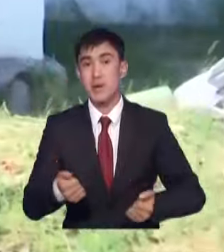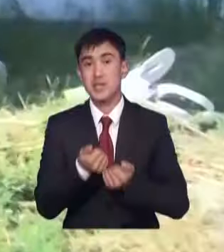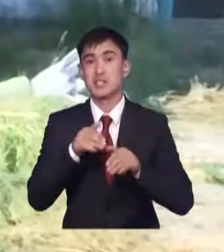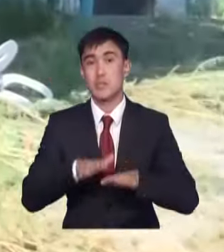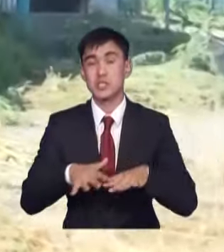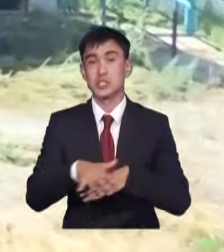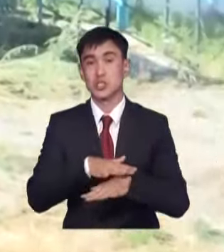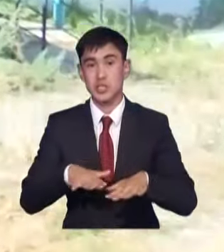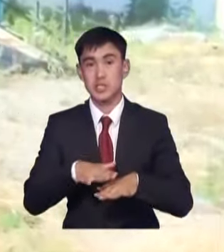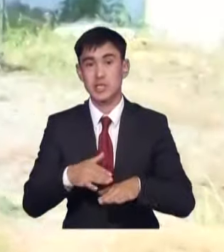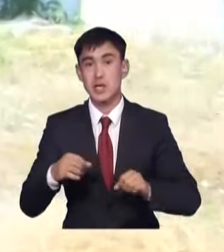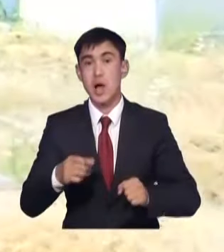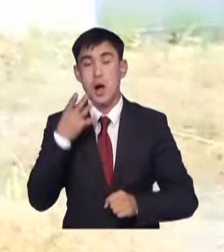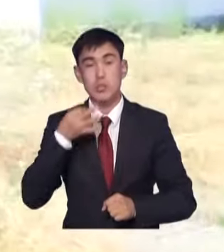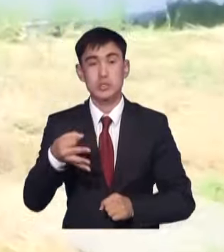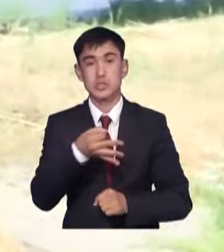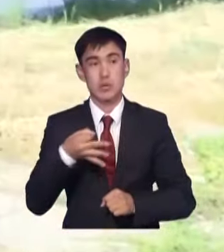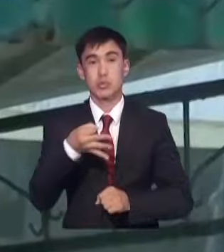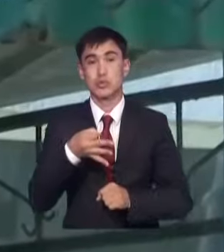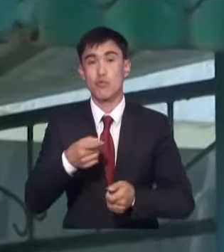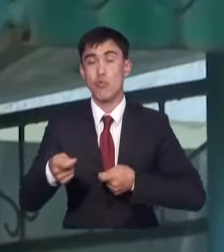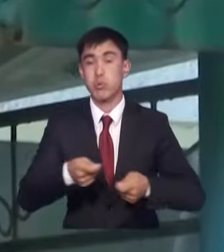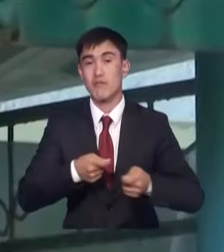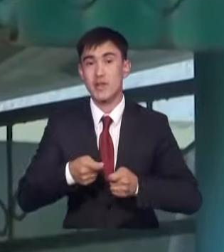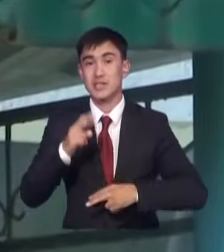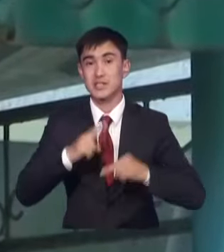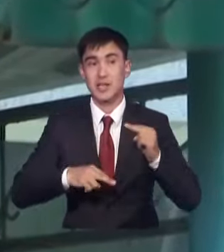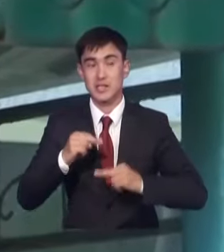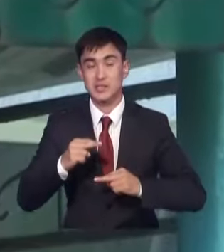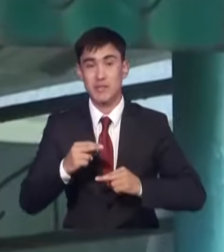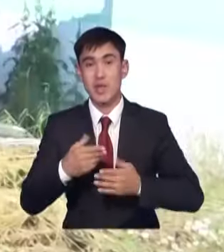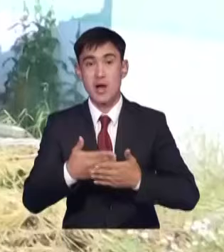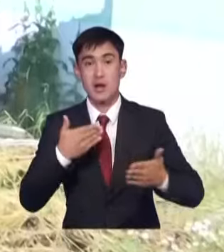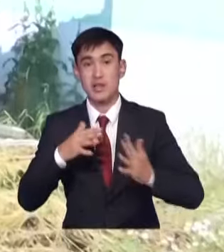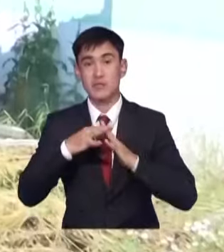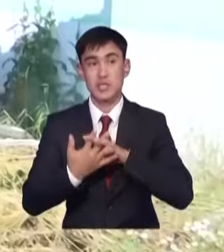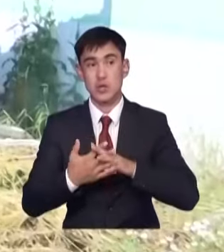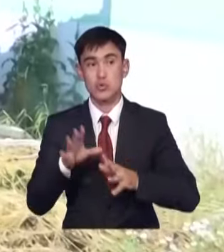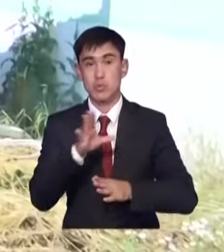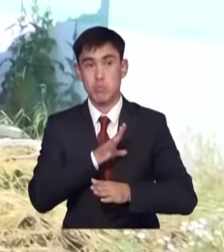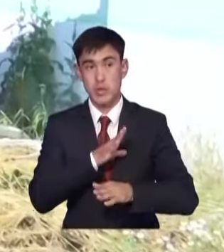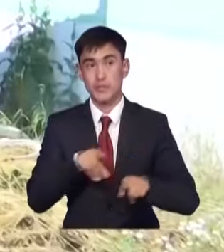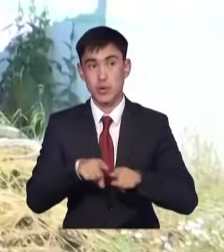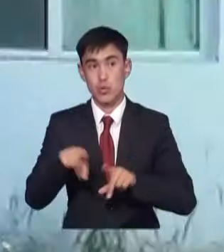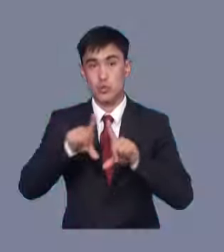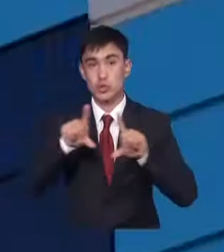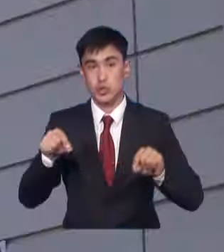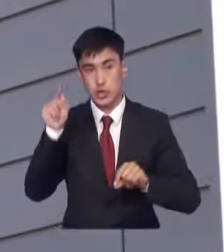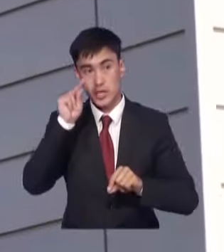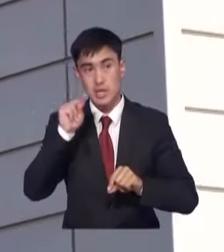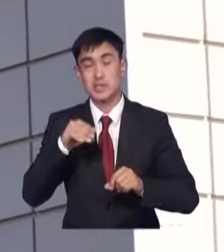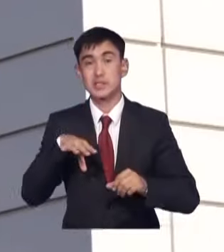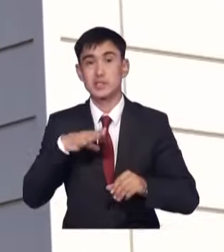местных жителей и поддержке Алматинского областного управления строительства ранее в селе уже существовало учреждения